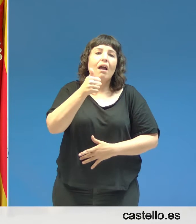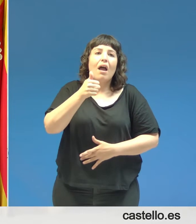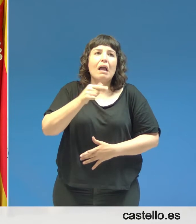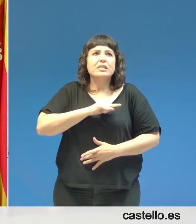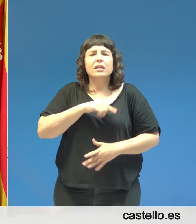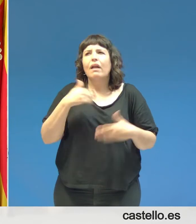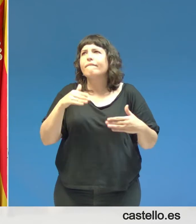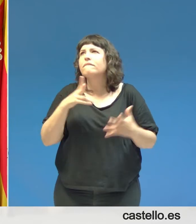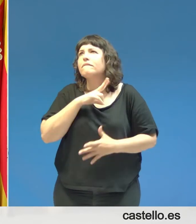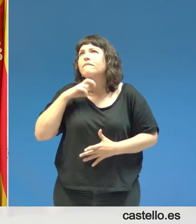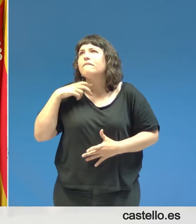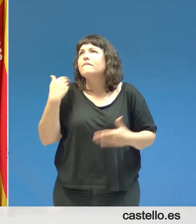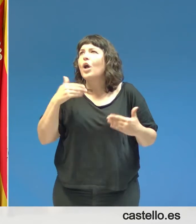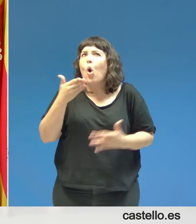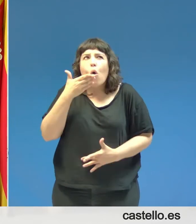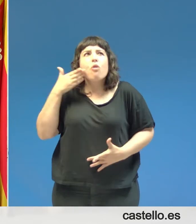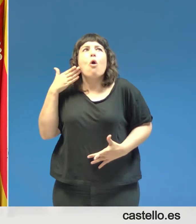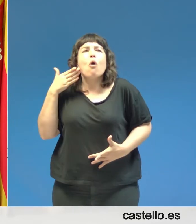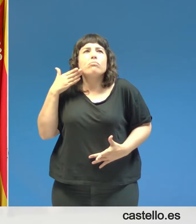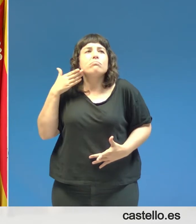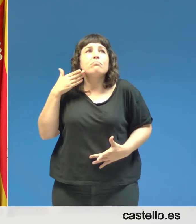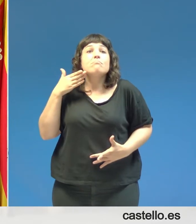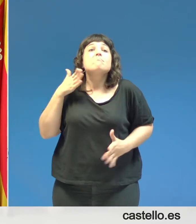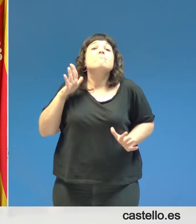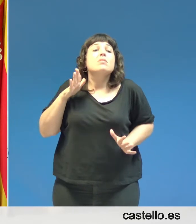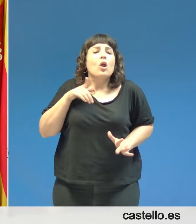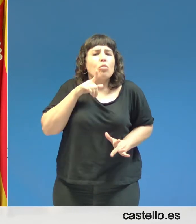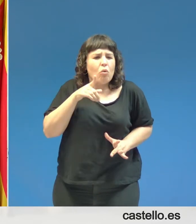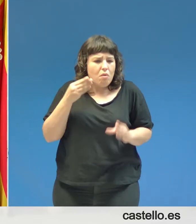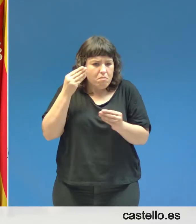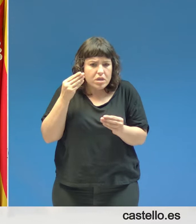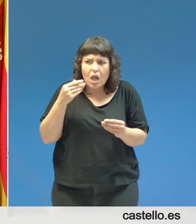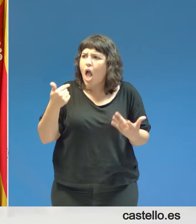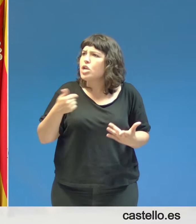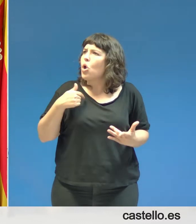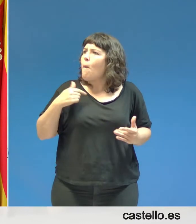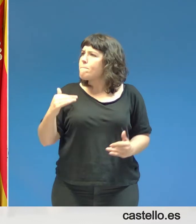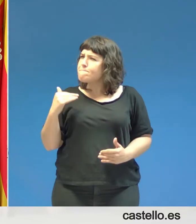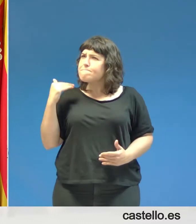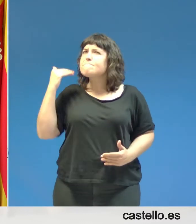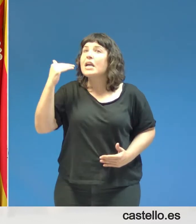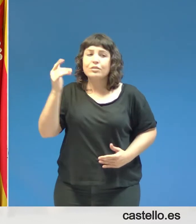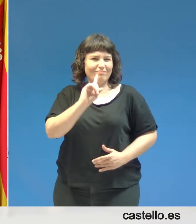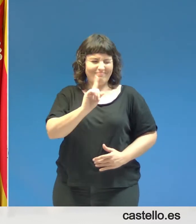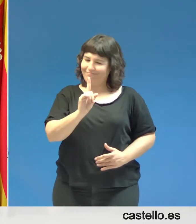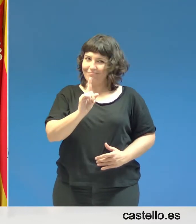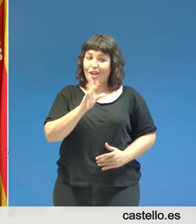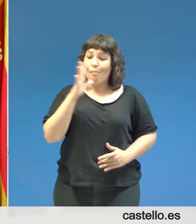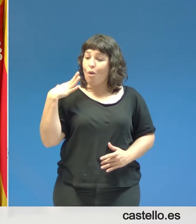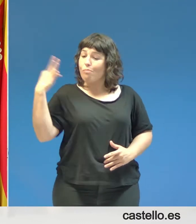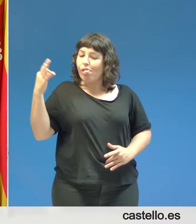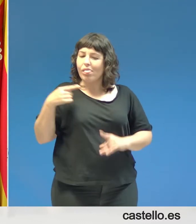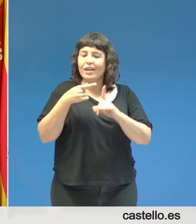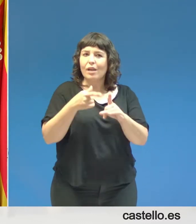a uns pocs, però no, no cauràs en l'absurda vanitat del càrrec, perquè et triaren per servir,